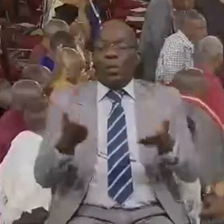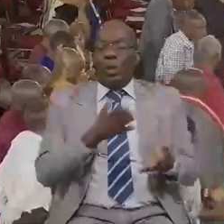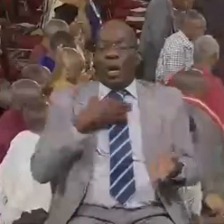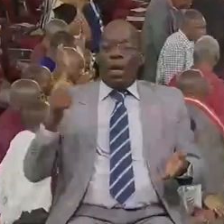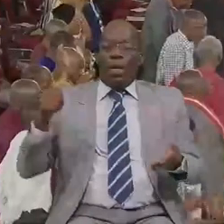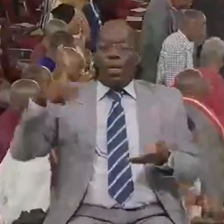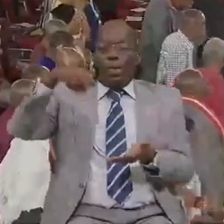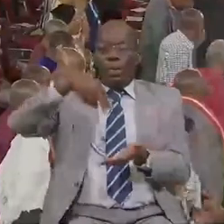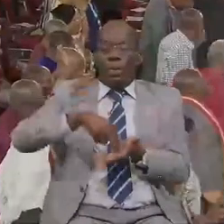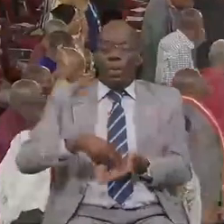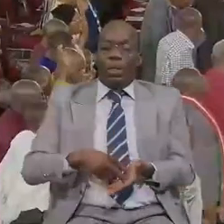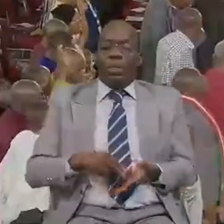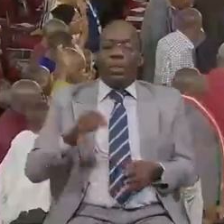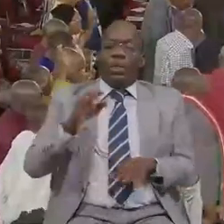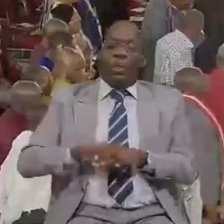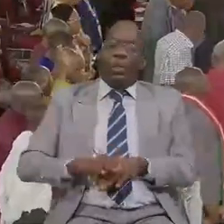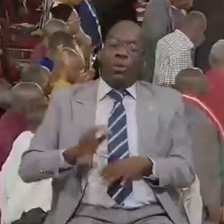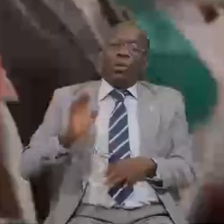de tenir sur ses pieds,